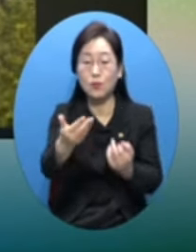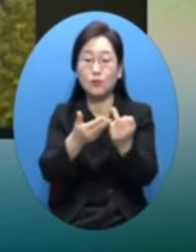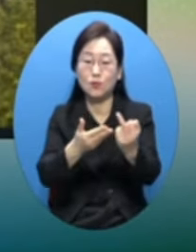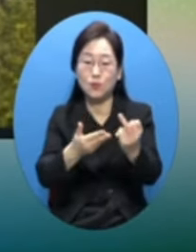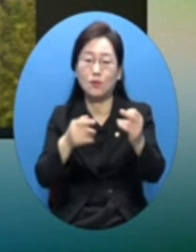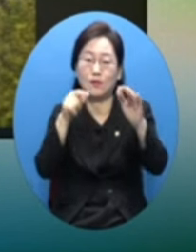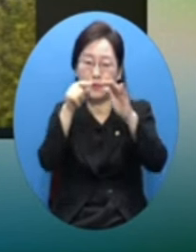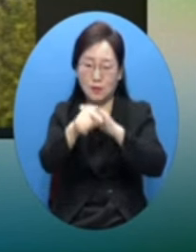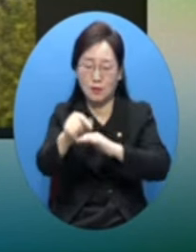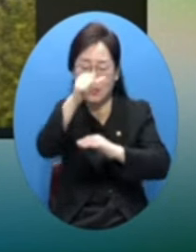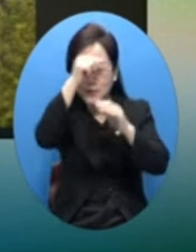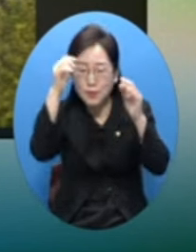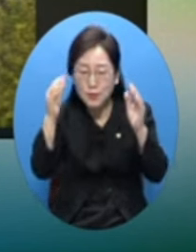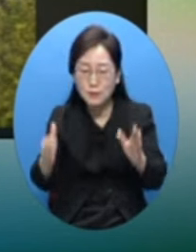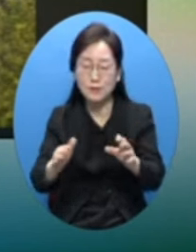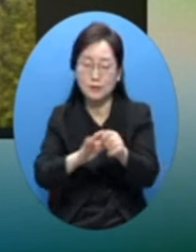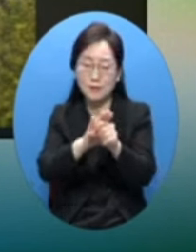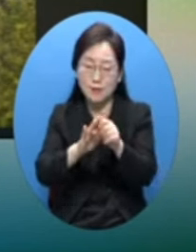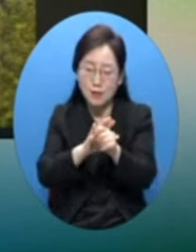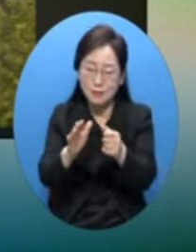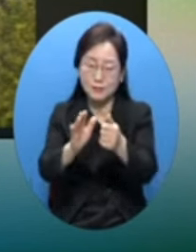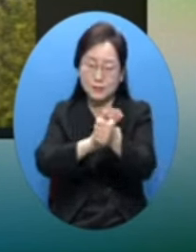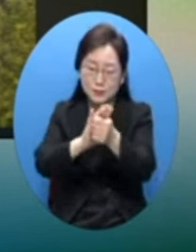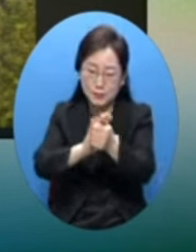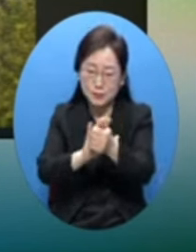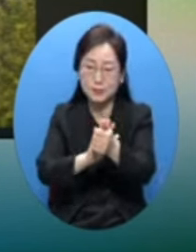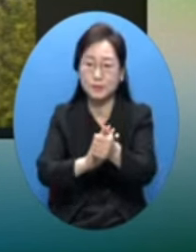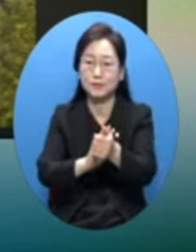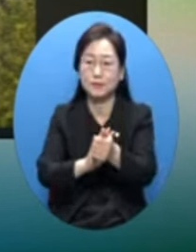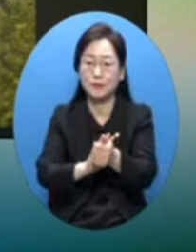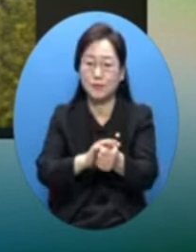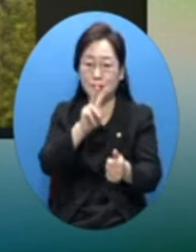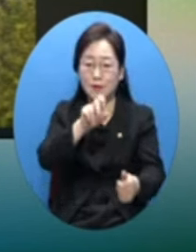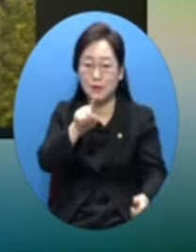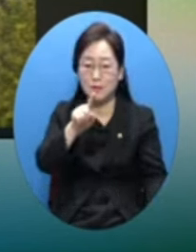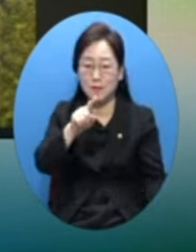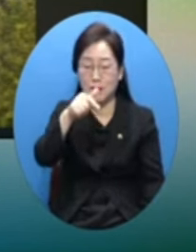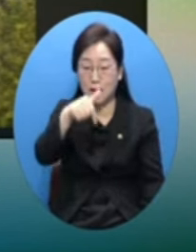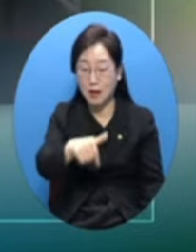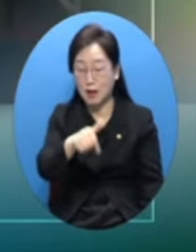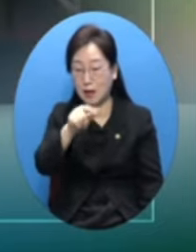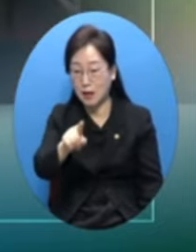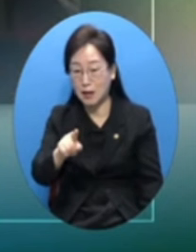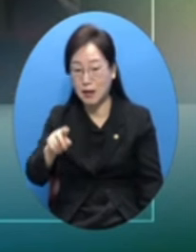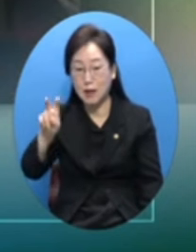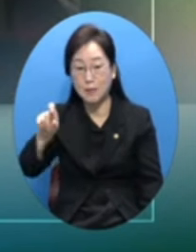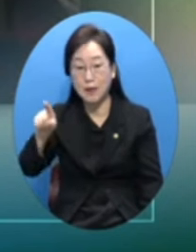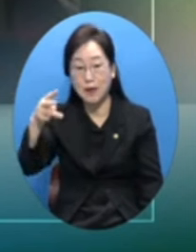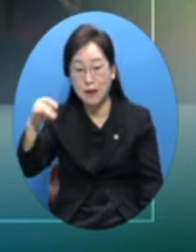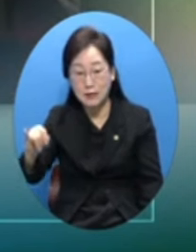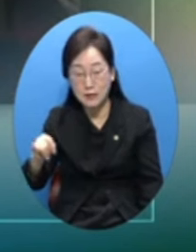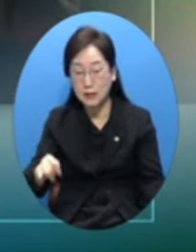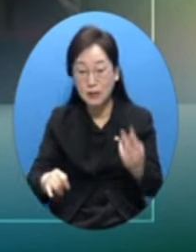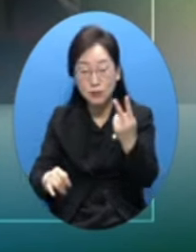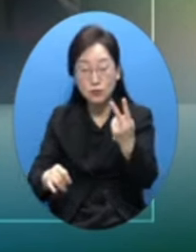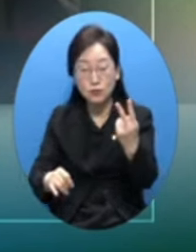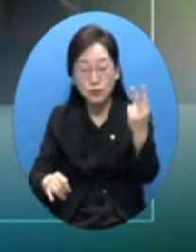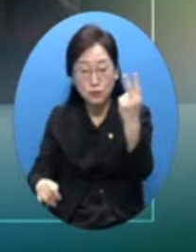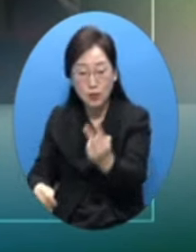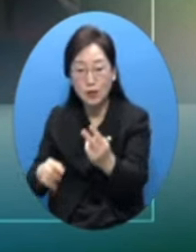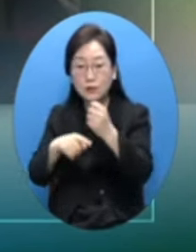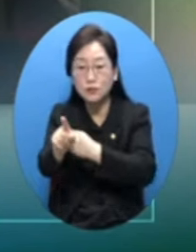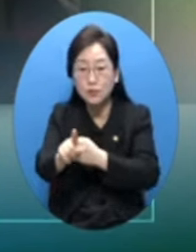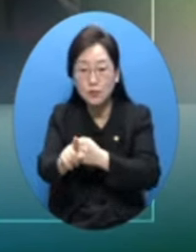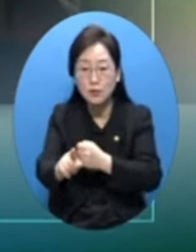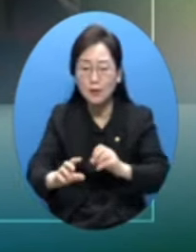저들을 평생한 사랑으로 섬겼던 것입니다. 마가렛과 마리안네가 그곳에 온 이유는 세상에서 가장